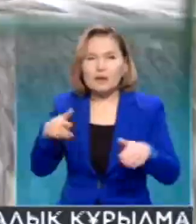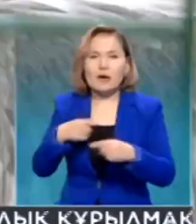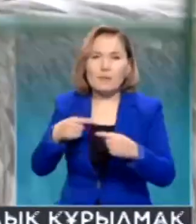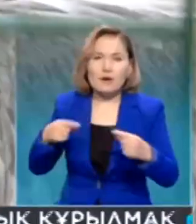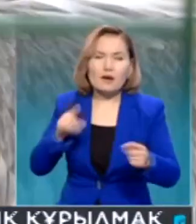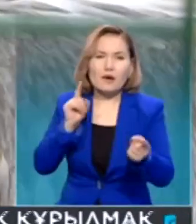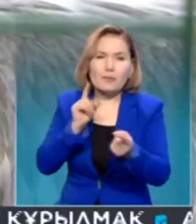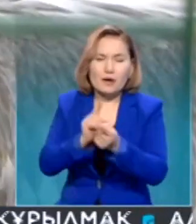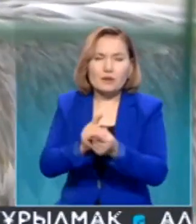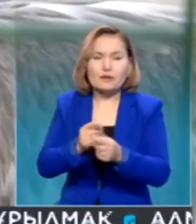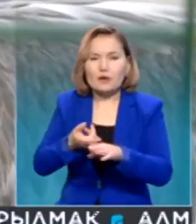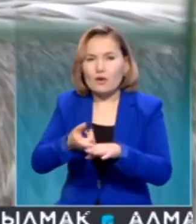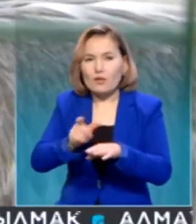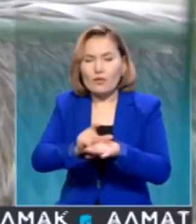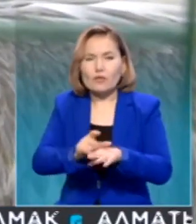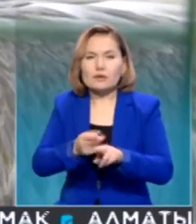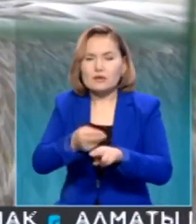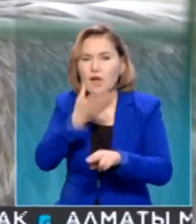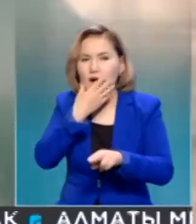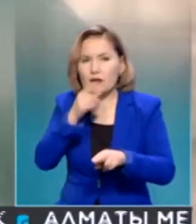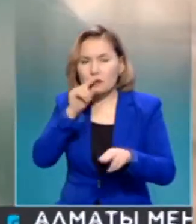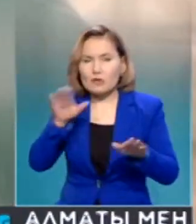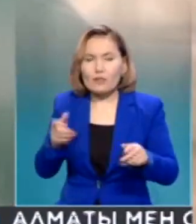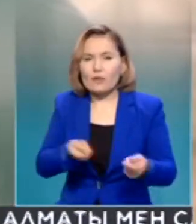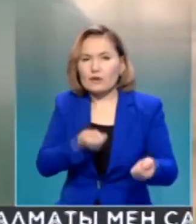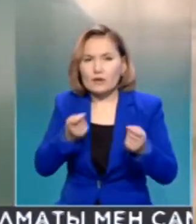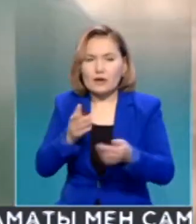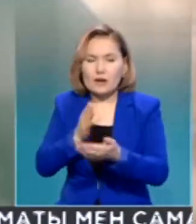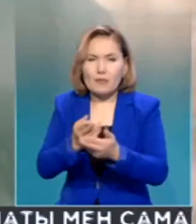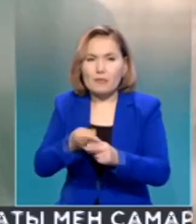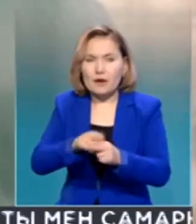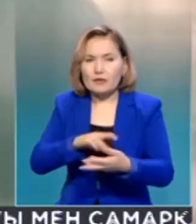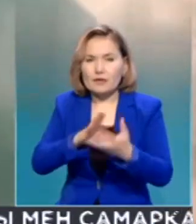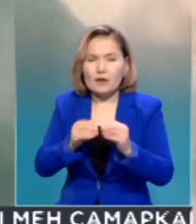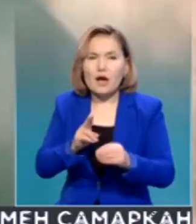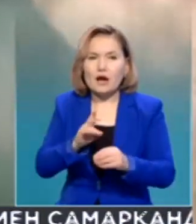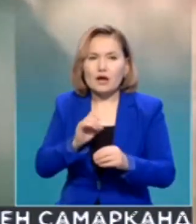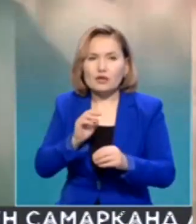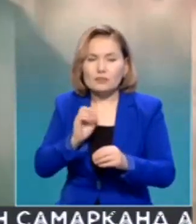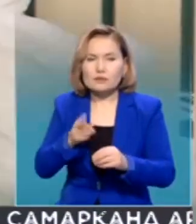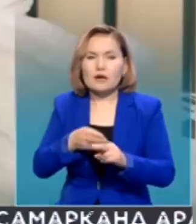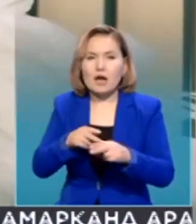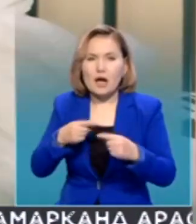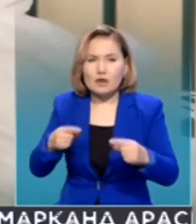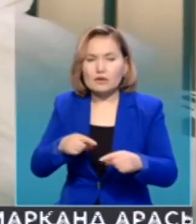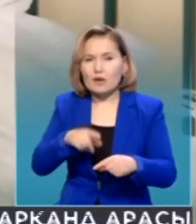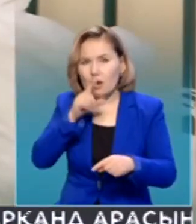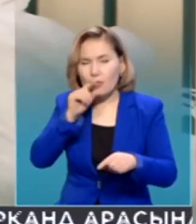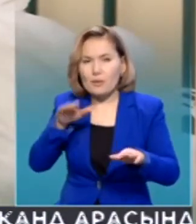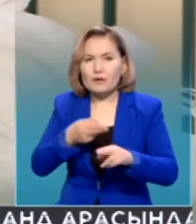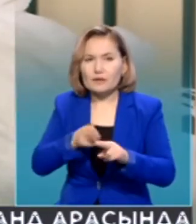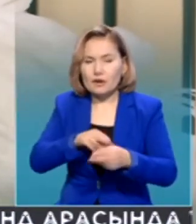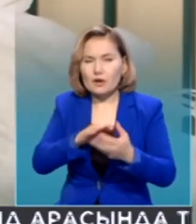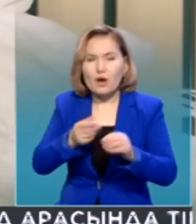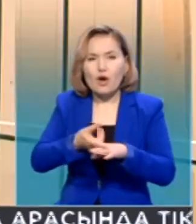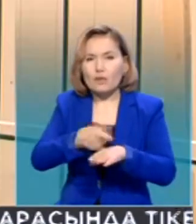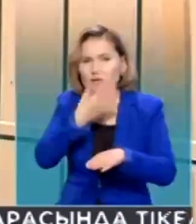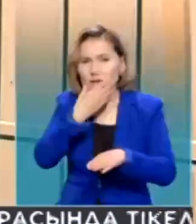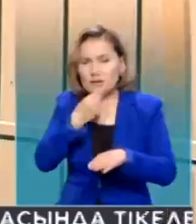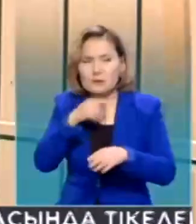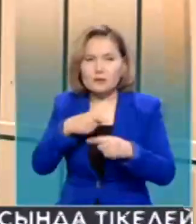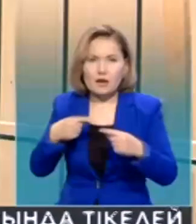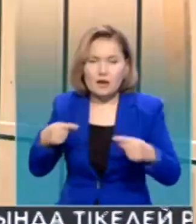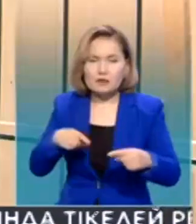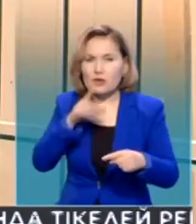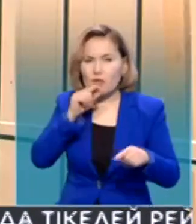кездесетін және жойылып кету қаупі төнген жануарларға пана. Аққумен қатар мұнда қара тұмсықты тукандар да бар. Тәкаппар тауыстардың да сұлулығы таңдай